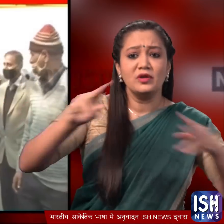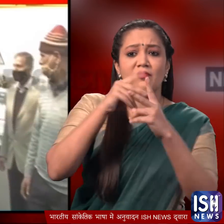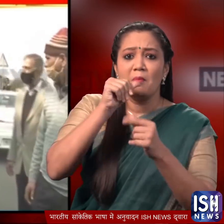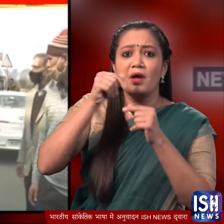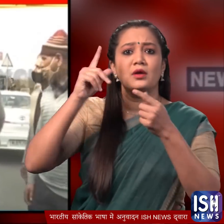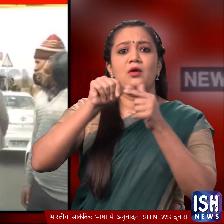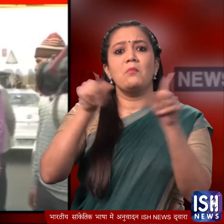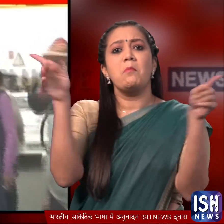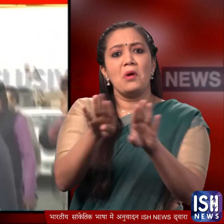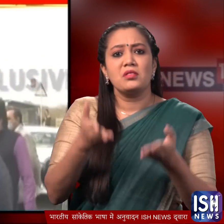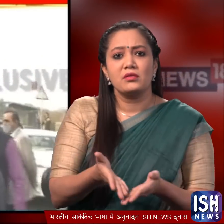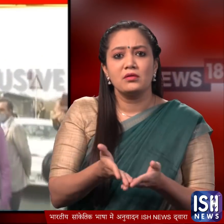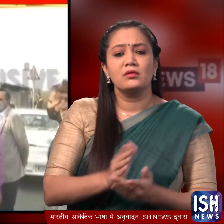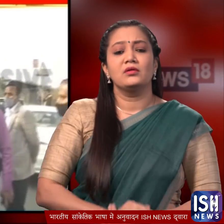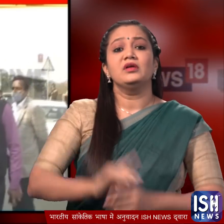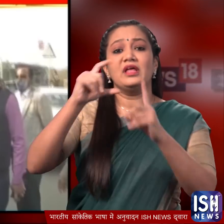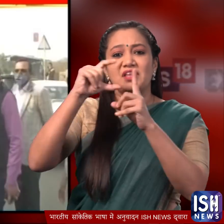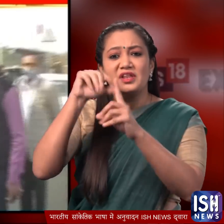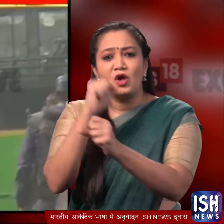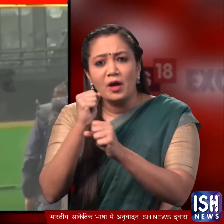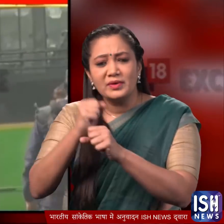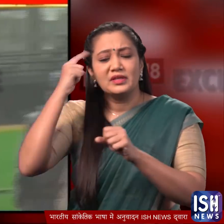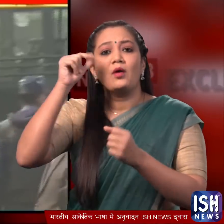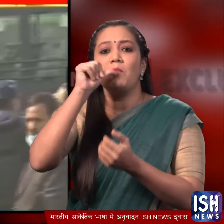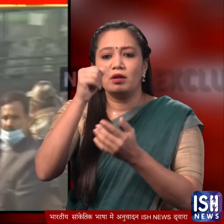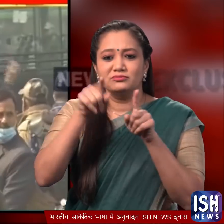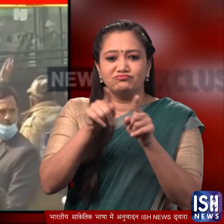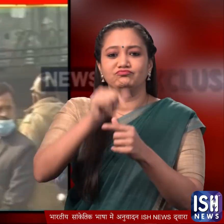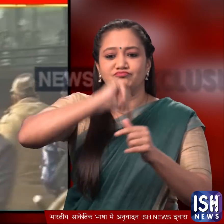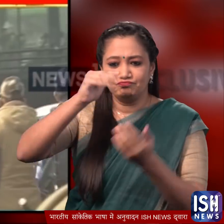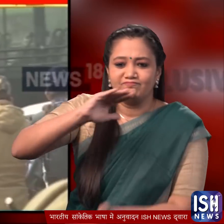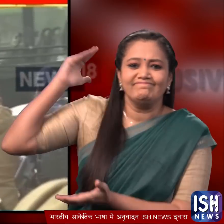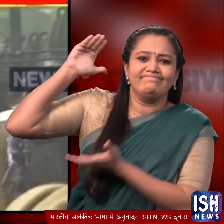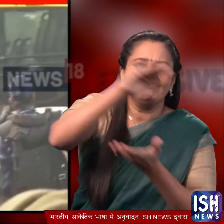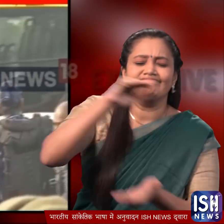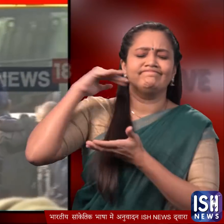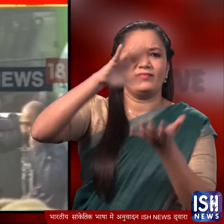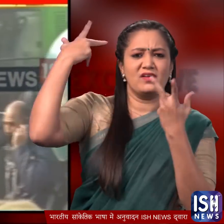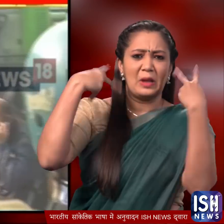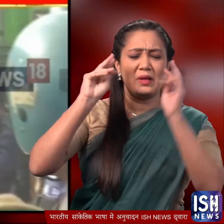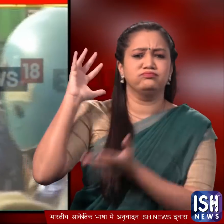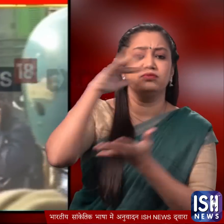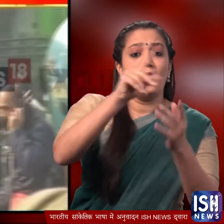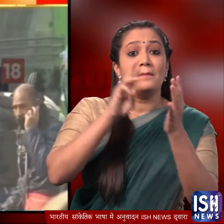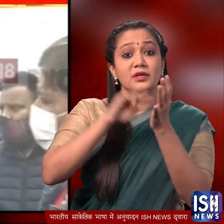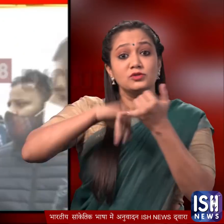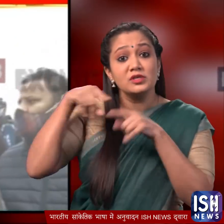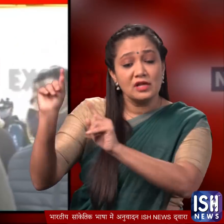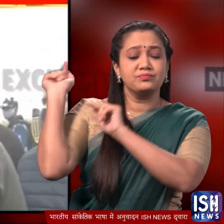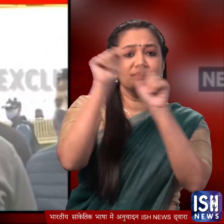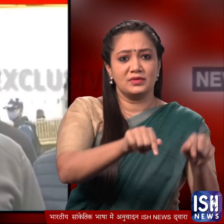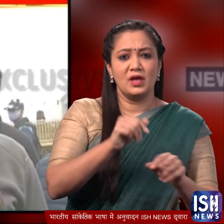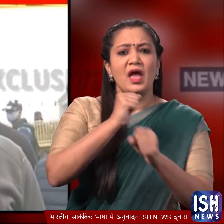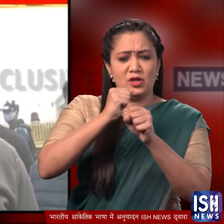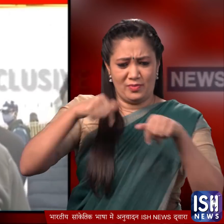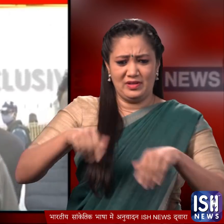पानी की सप्लाई बंद करवा दी है, जिसके बाद दिल्ली सरकार की ओर से वहां पीने के पानी का इंतजाम किया गया और मनीष सिसोदिया ने खुद उसका जायजा लिया। गाजीपुर बॉर्डर